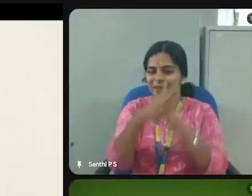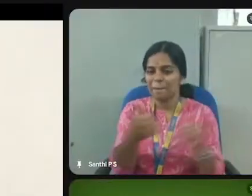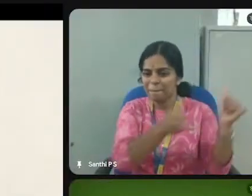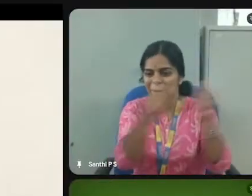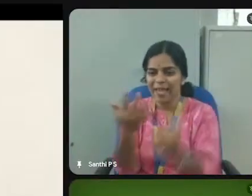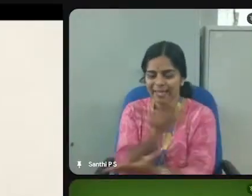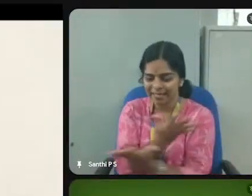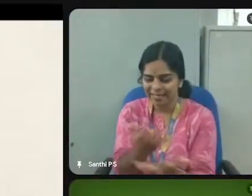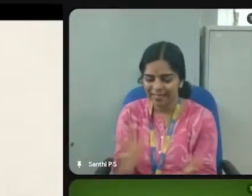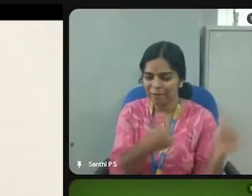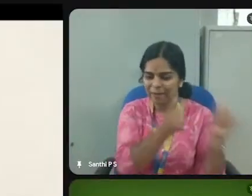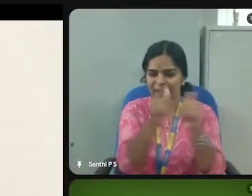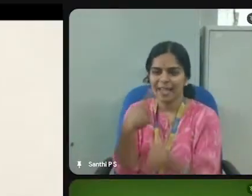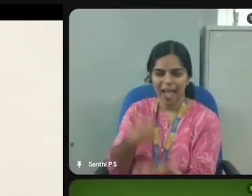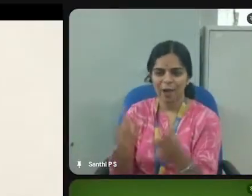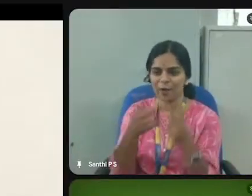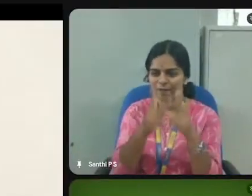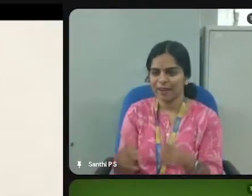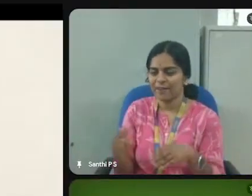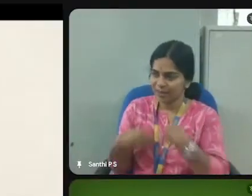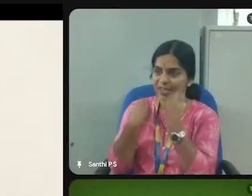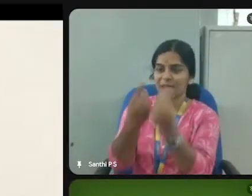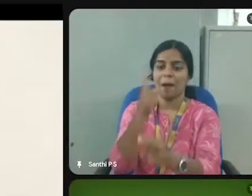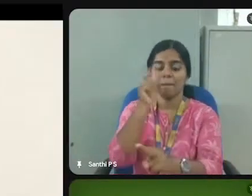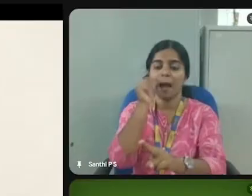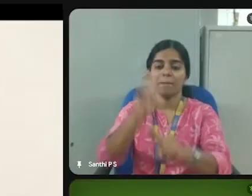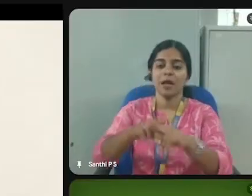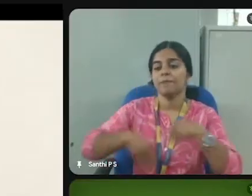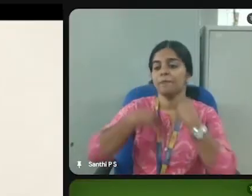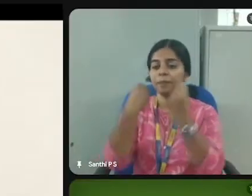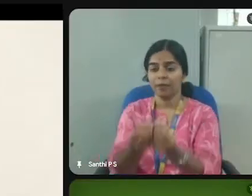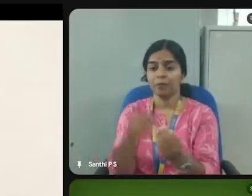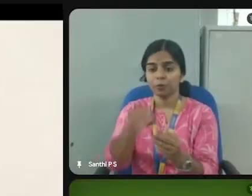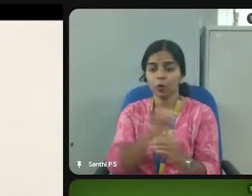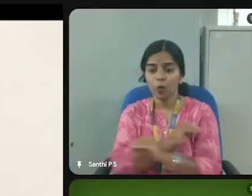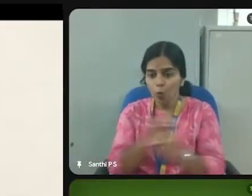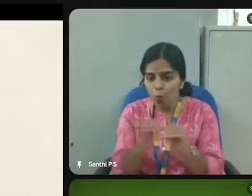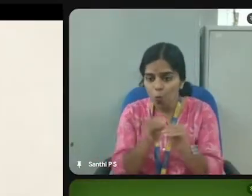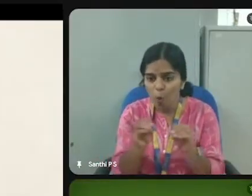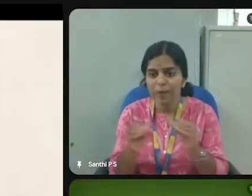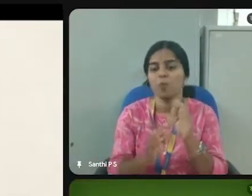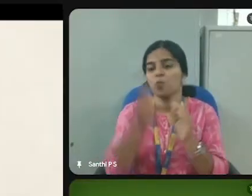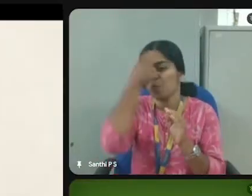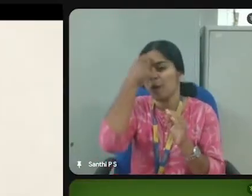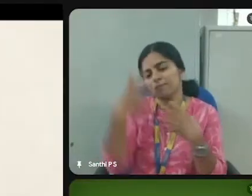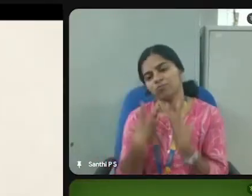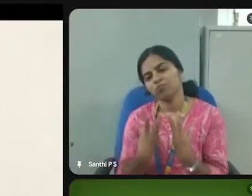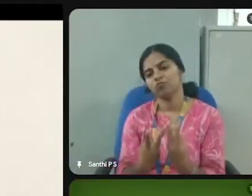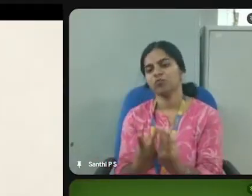ആക്ടിവിറ്റീസ് അവർക്ക് കൂടുതൽ കൊടുക്കുന്നത് നല്ലതായിരിക്കും. സോ അത് കുട്ടിയുടെ മോട്ടോർ പ്രോബ്ലംസ് ഉണ്ടെങ്കിൽ അത് കുറച്ചും കൂടെ